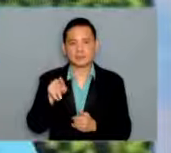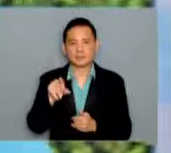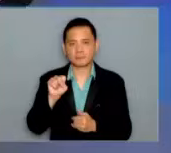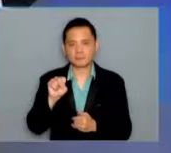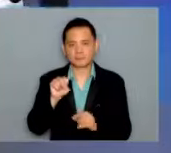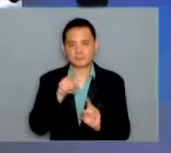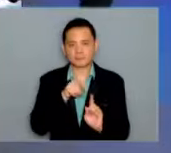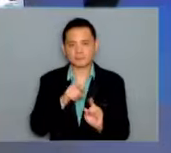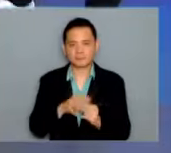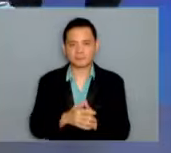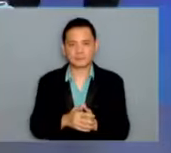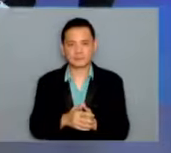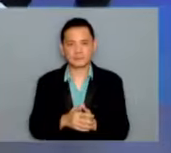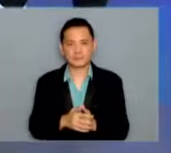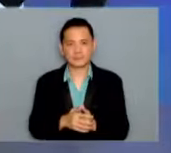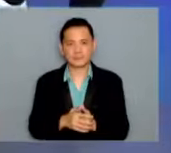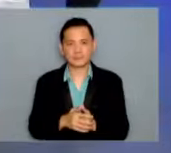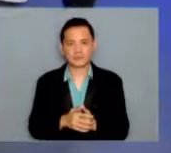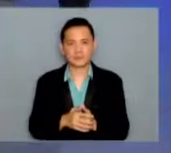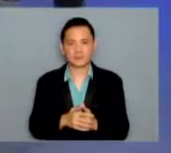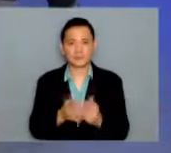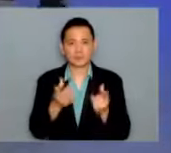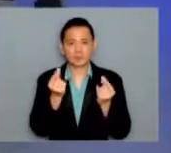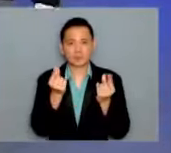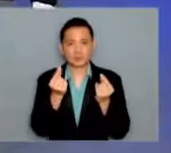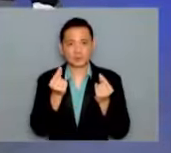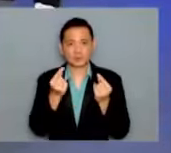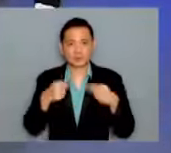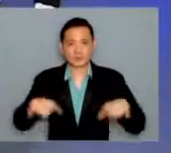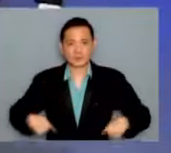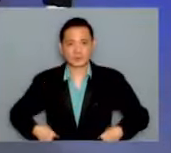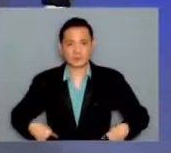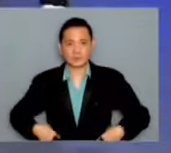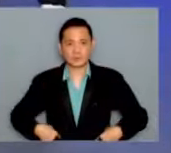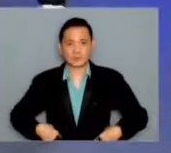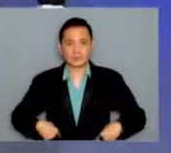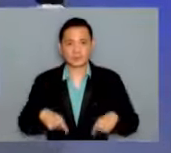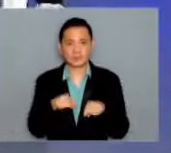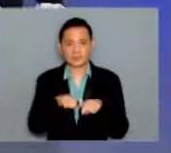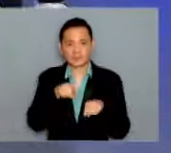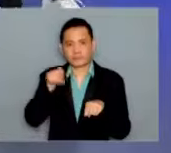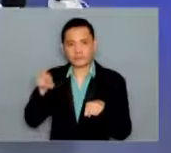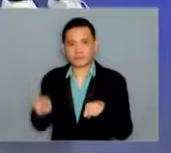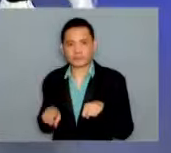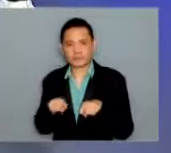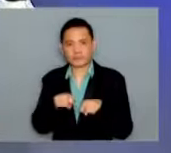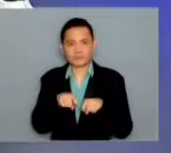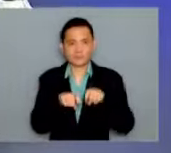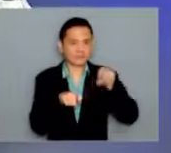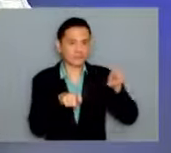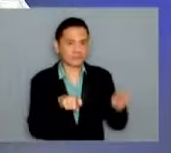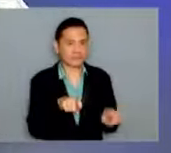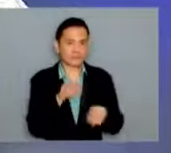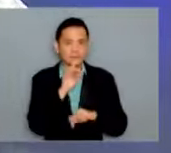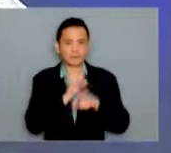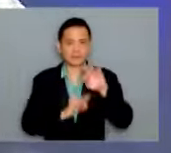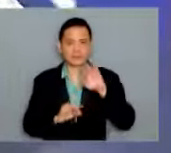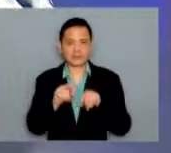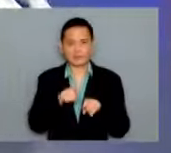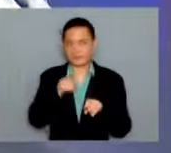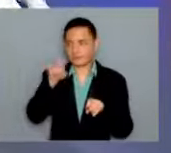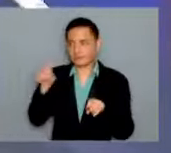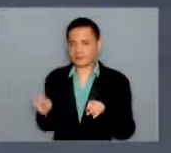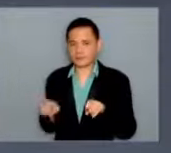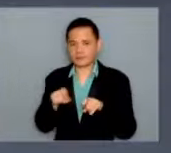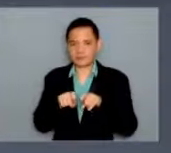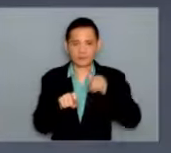No? So, yung first natin is, iro-rotate lang natin yung hips natin. Back, and then forward, and then other side. And then forward. Ah,